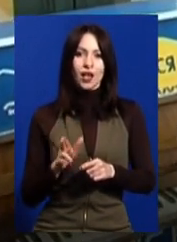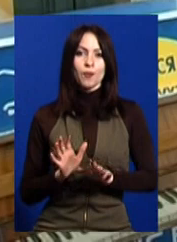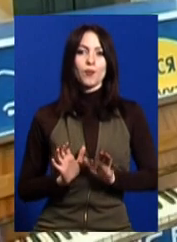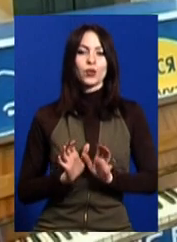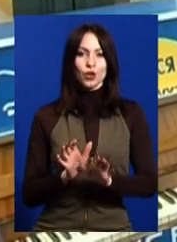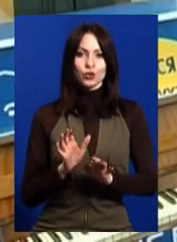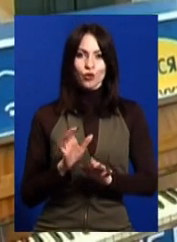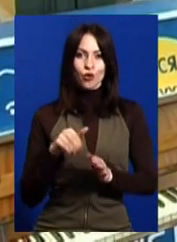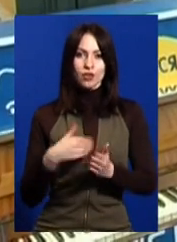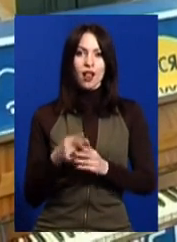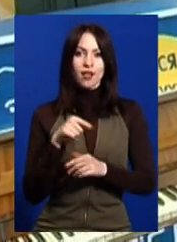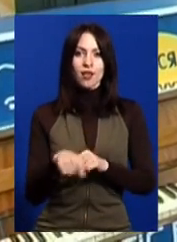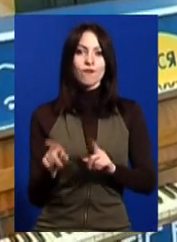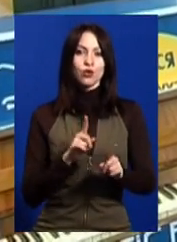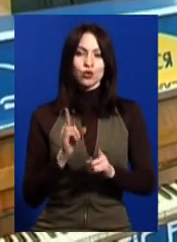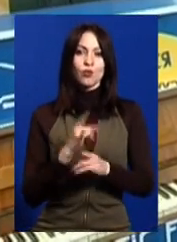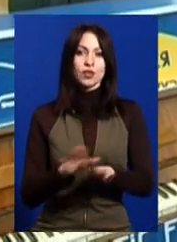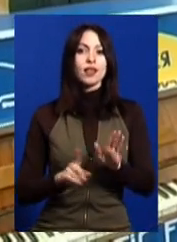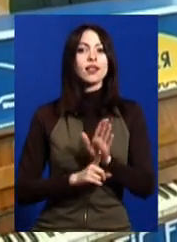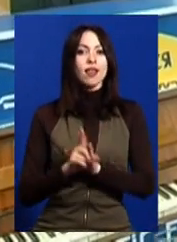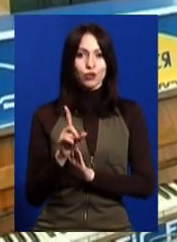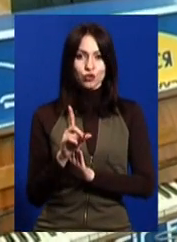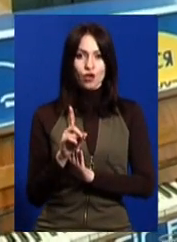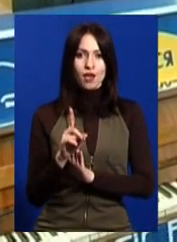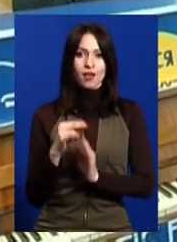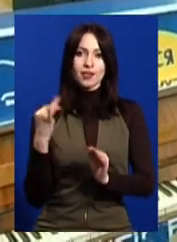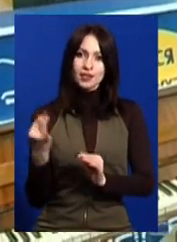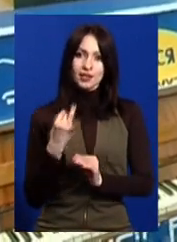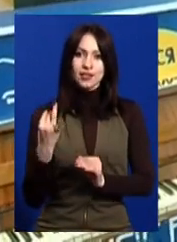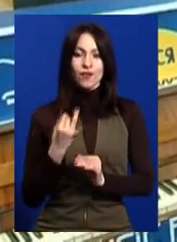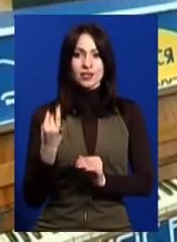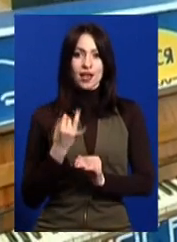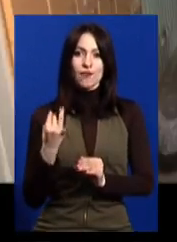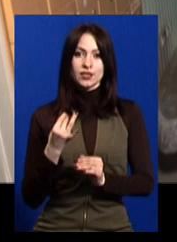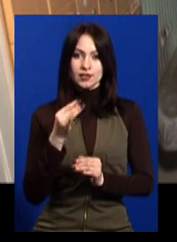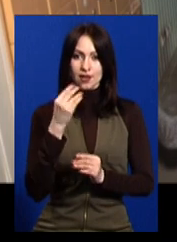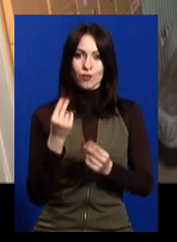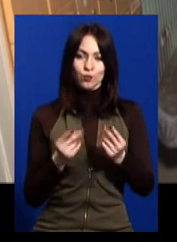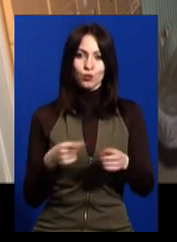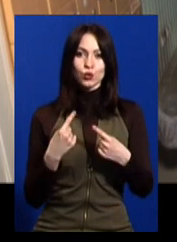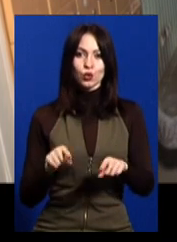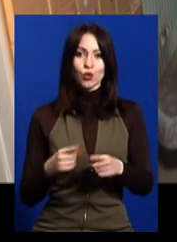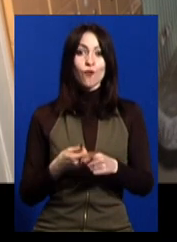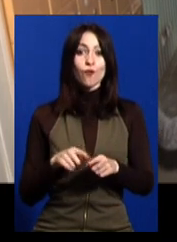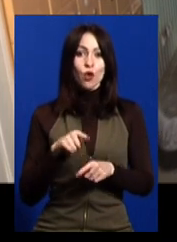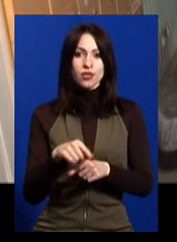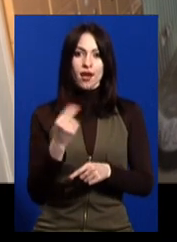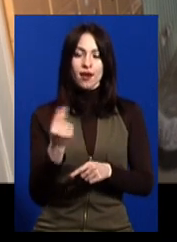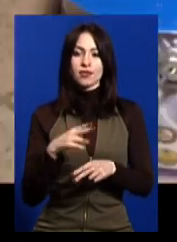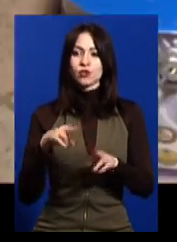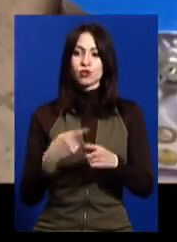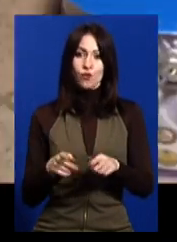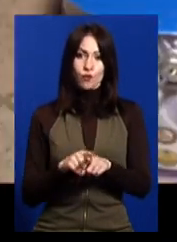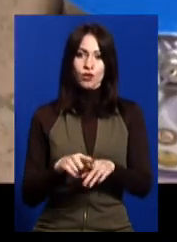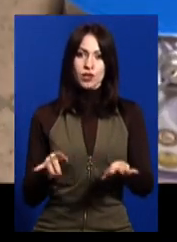для того, щоб діти почали інтересуватися, цікавитися музикою. Ось так розмальовували цей